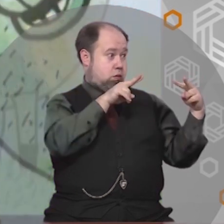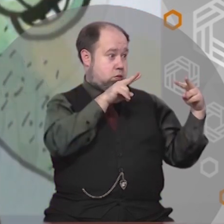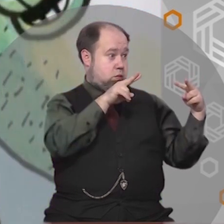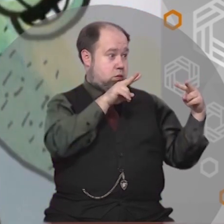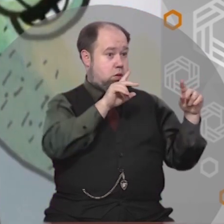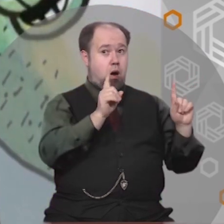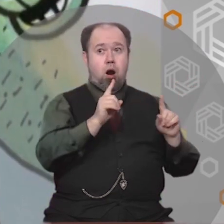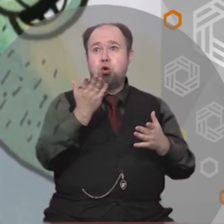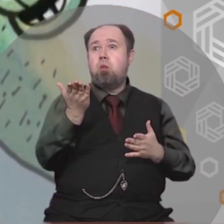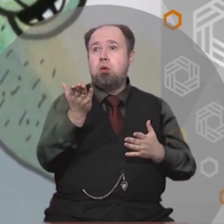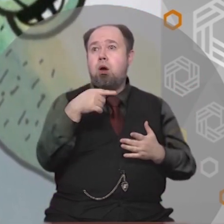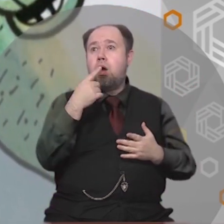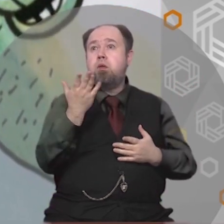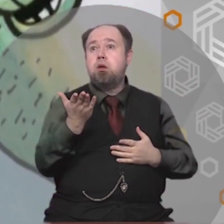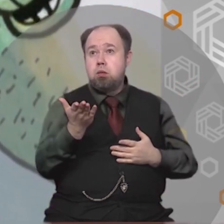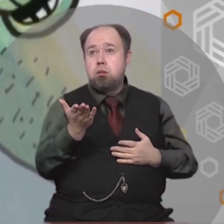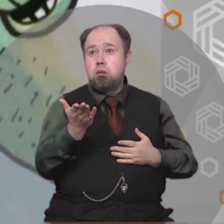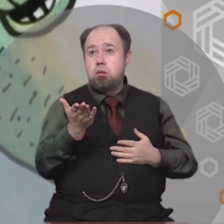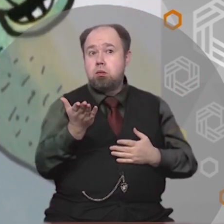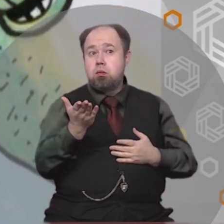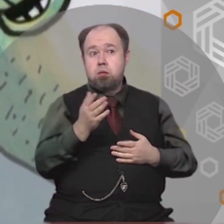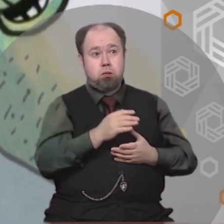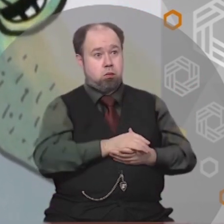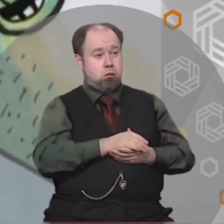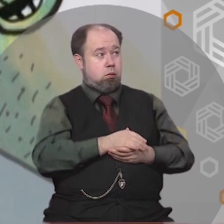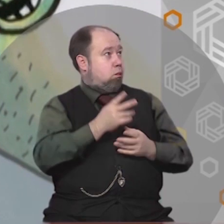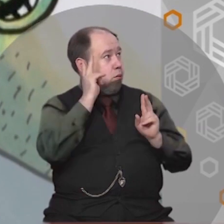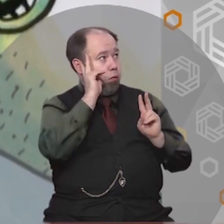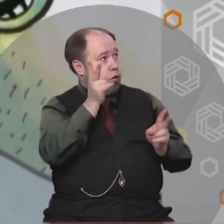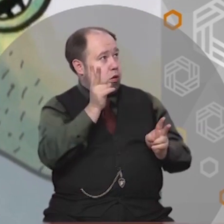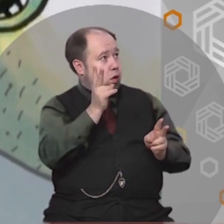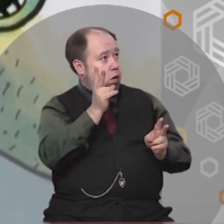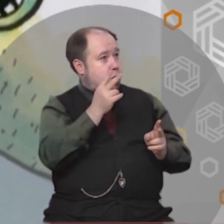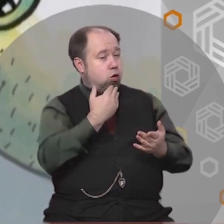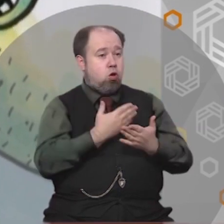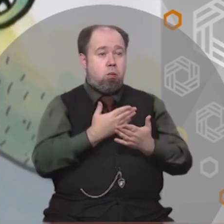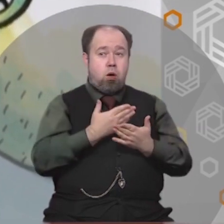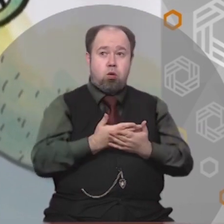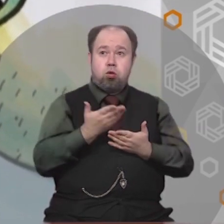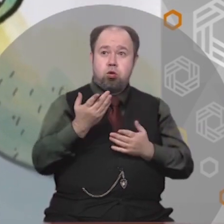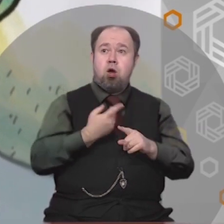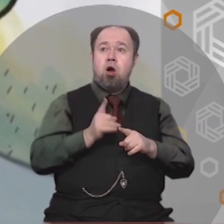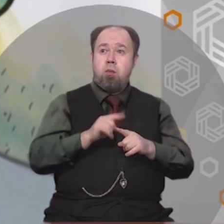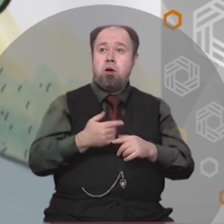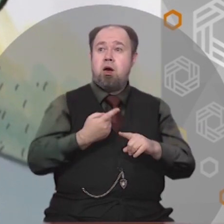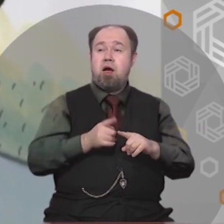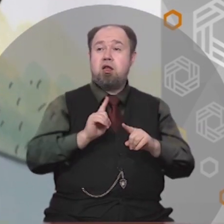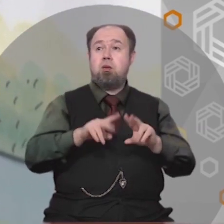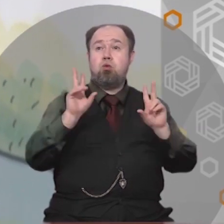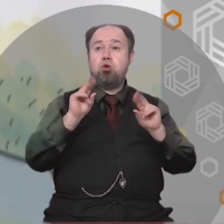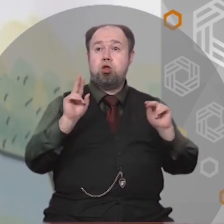«Это она о чем?» поинтересовался пес. «Не знаю, но, похоже, мы к этому